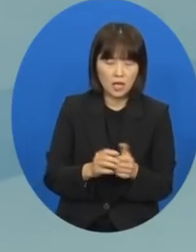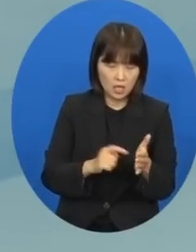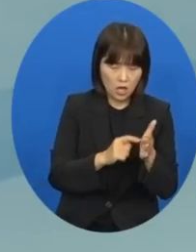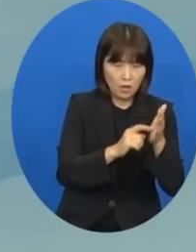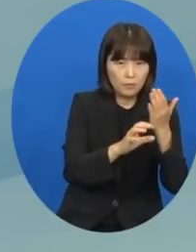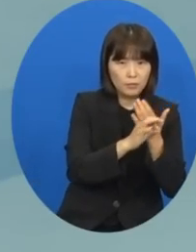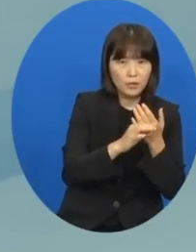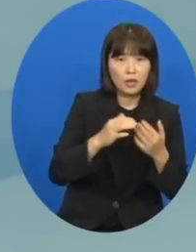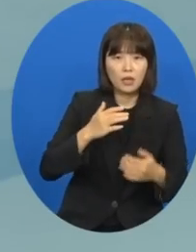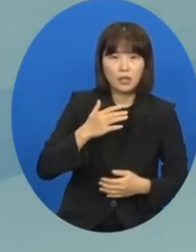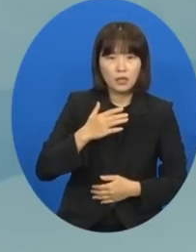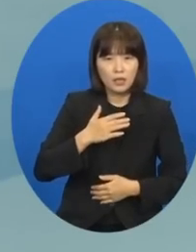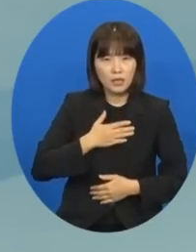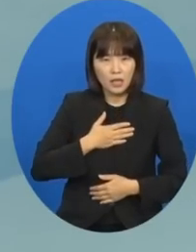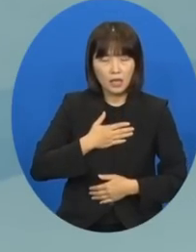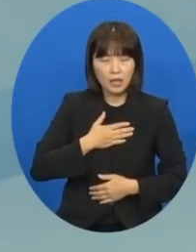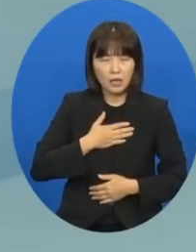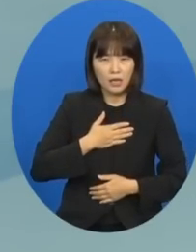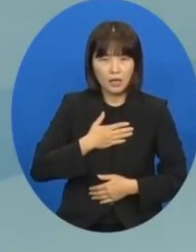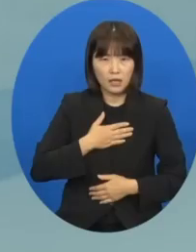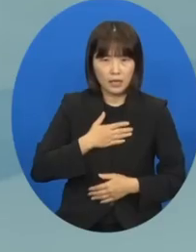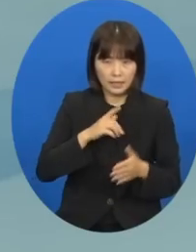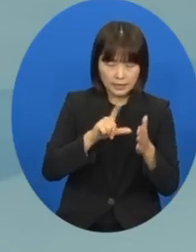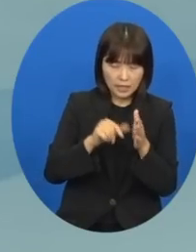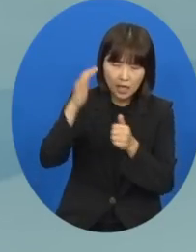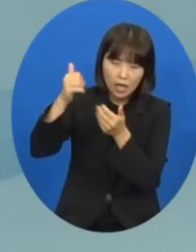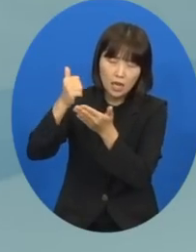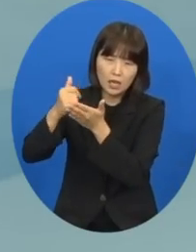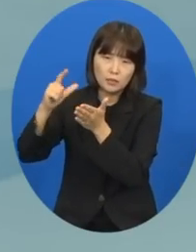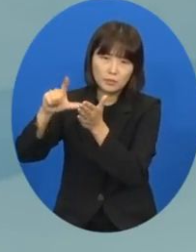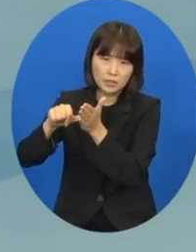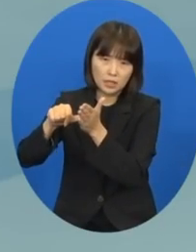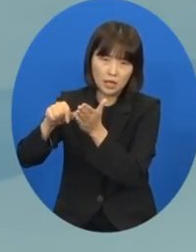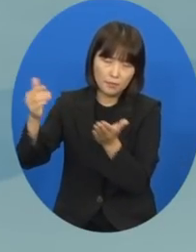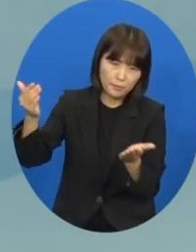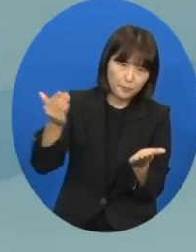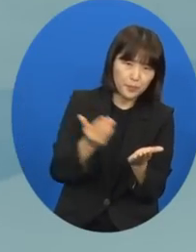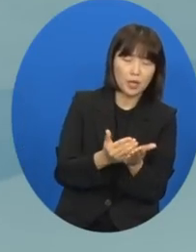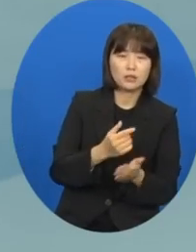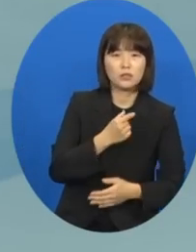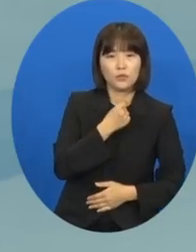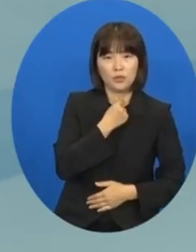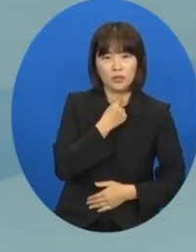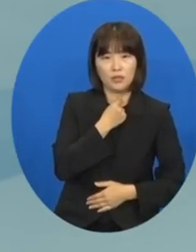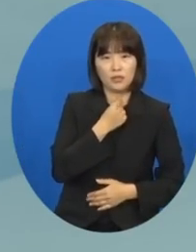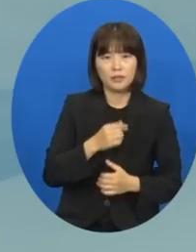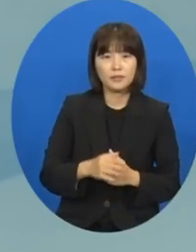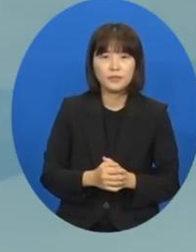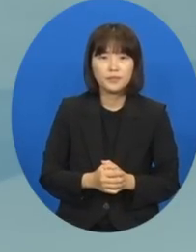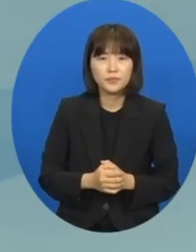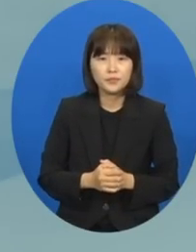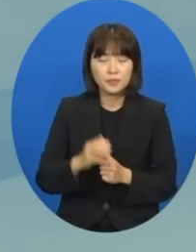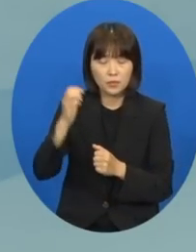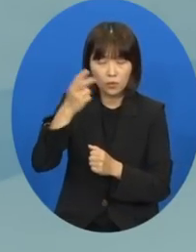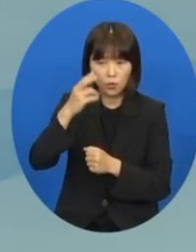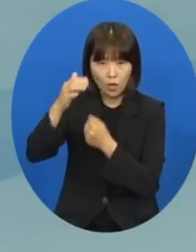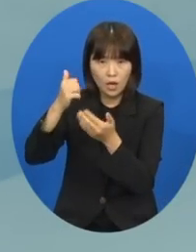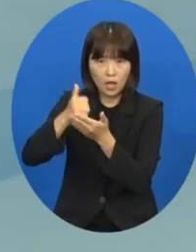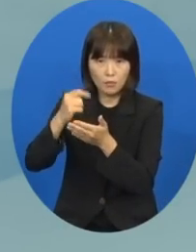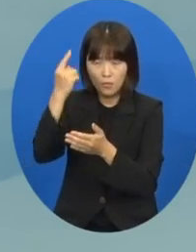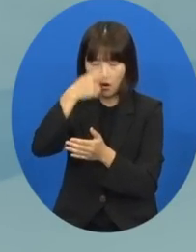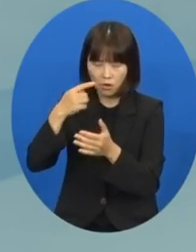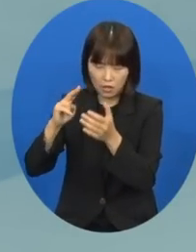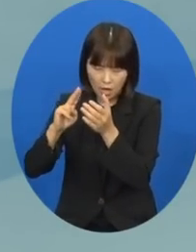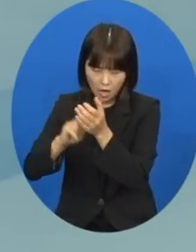방법과 시간에 맞추고 싶은 죄된 욕망이라고 했습니다. 그 결과는 이스마엘이며 유업을 얻지 못합니다. 그리고 하나님의 얼굴을 감추시는